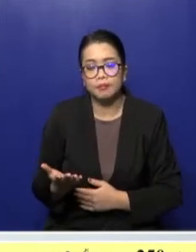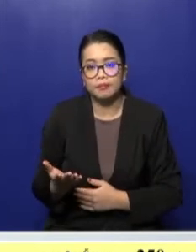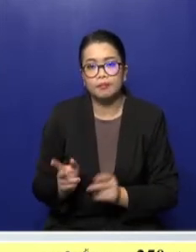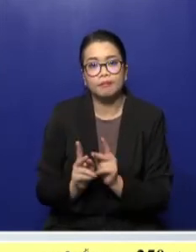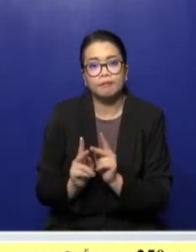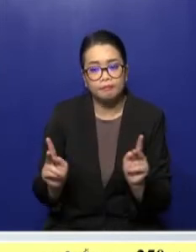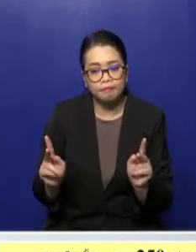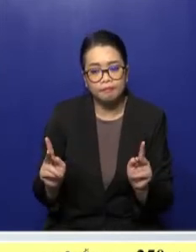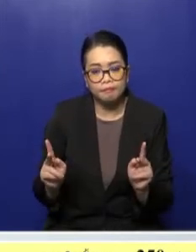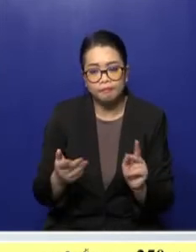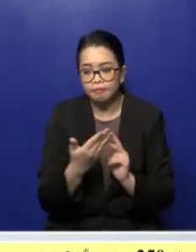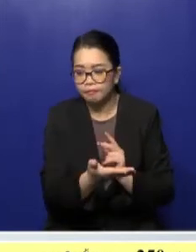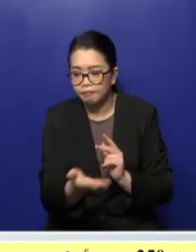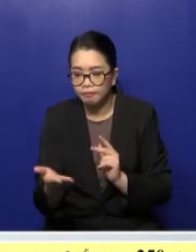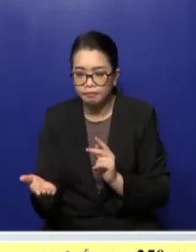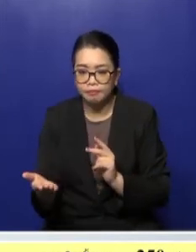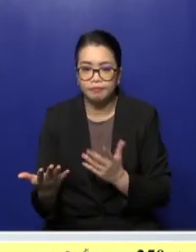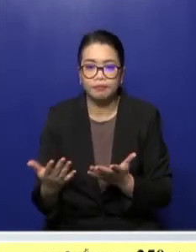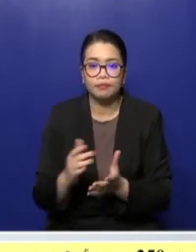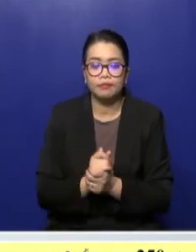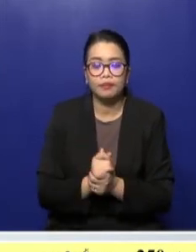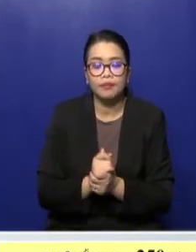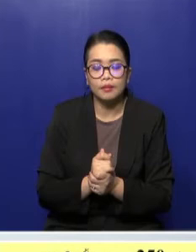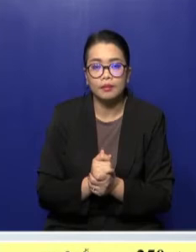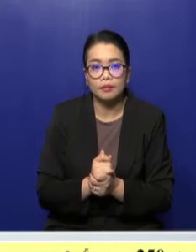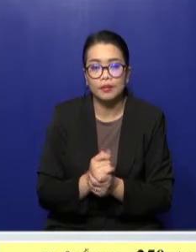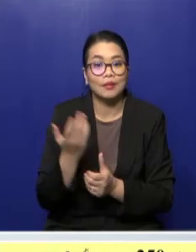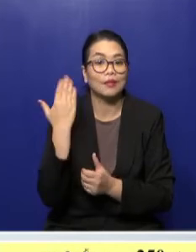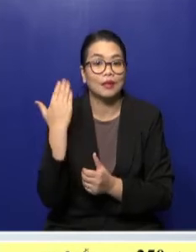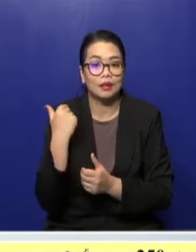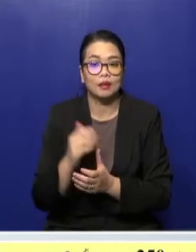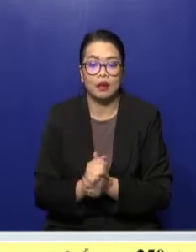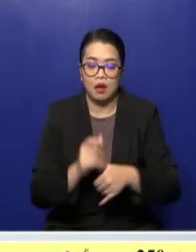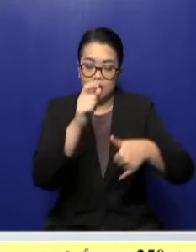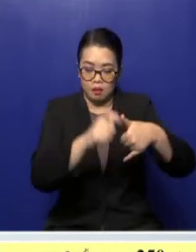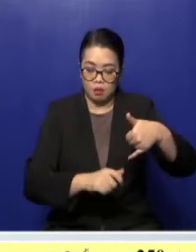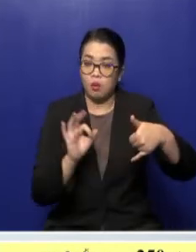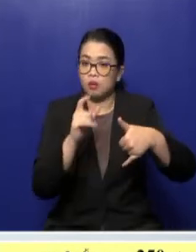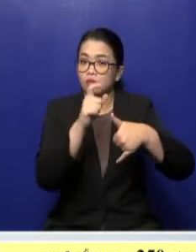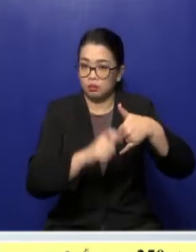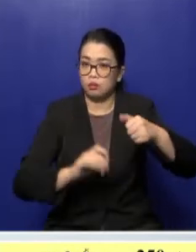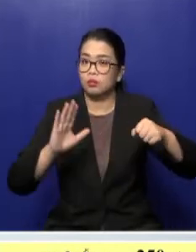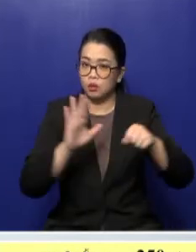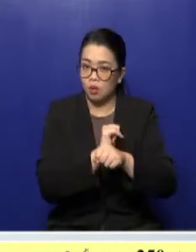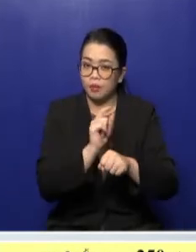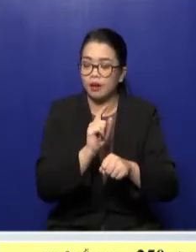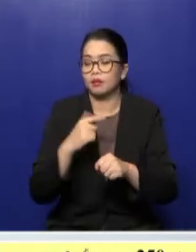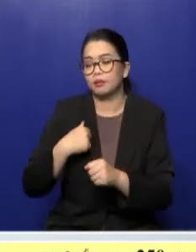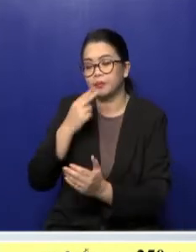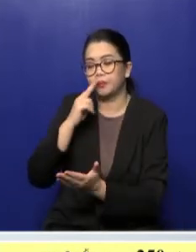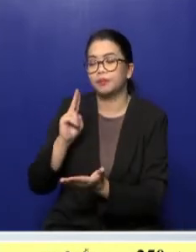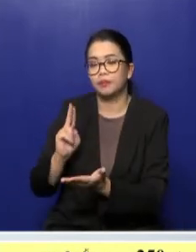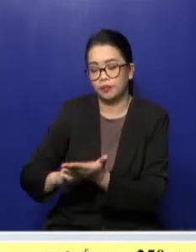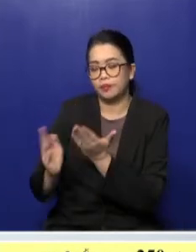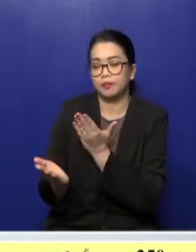ท่านอ่าเอ่อเสนอท่านสุชาติเหมือนกับที่แล้วถ้ามีคนสมัคร ofส่วนตัวนั้นผมก็เอาหนังสือของกรรมการ